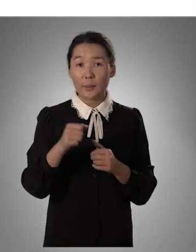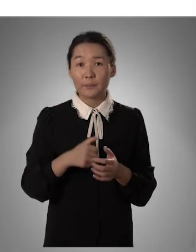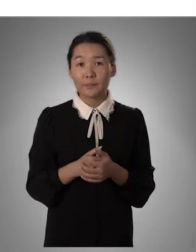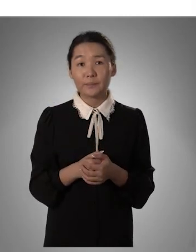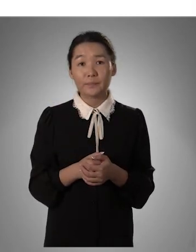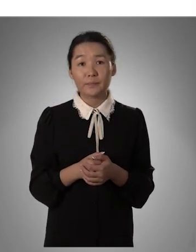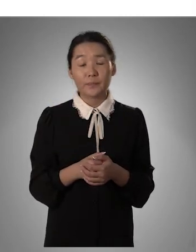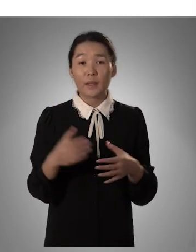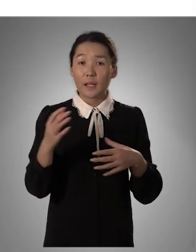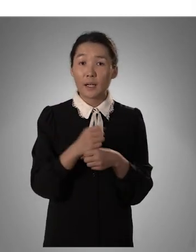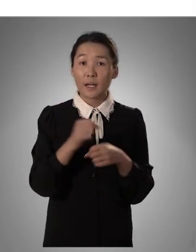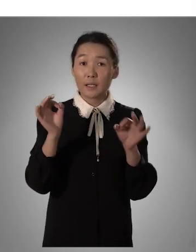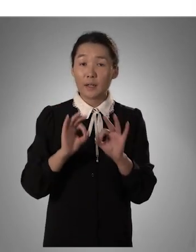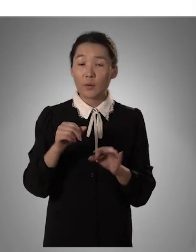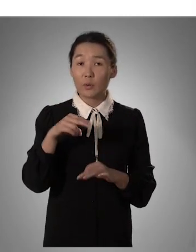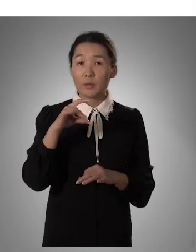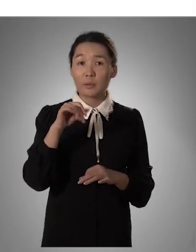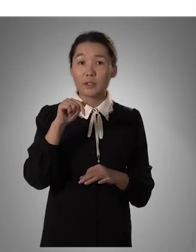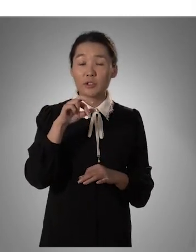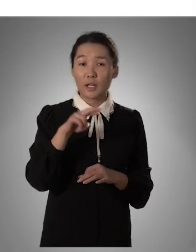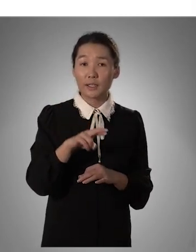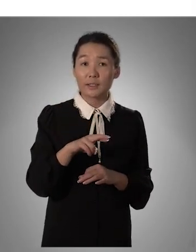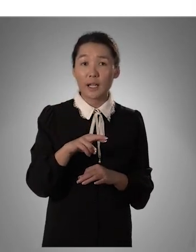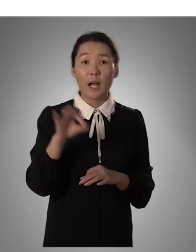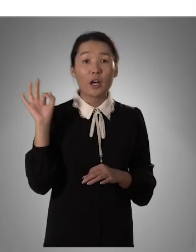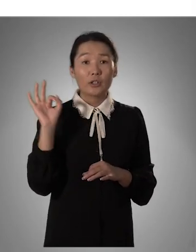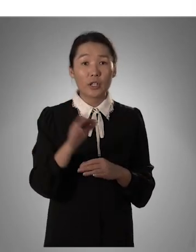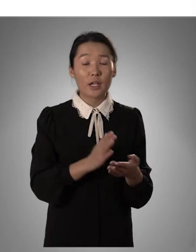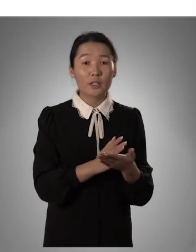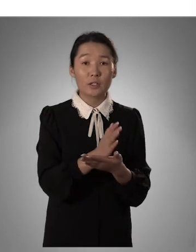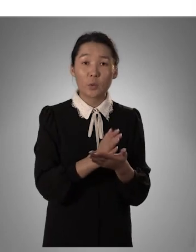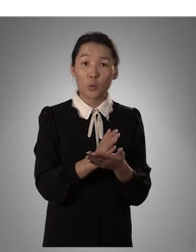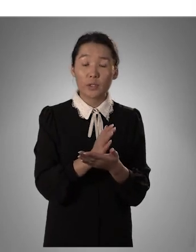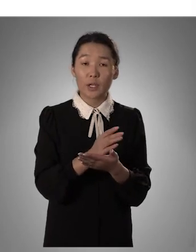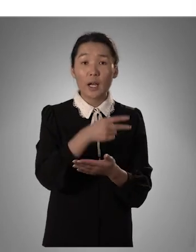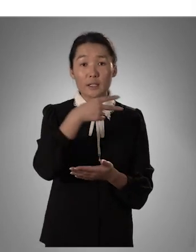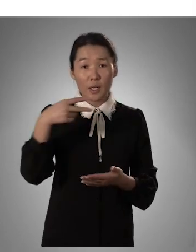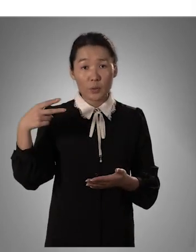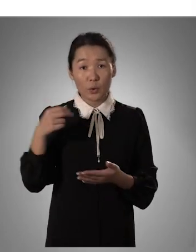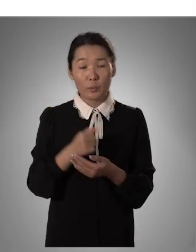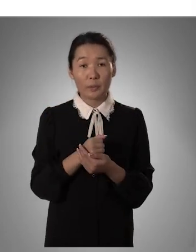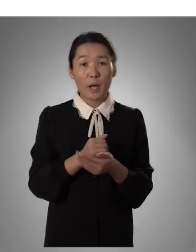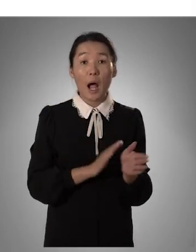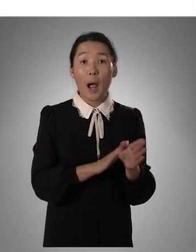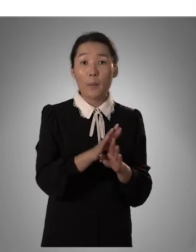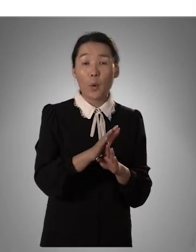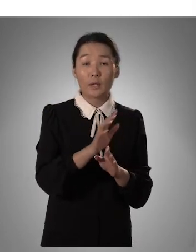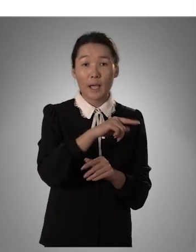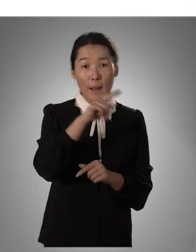краткая форма причастия чаще служит предложение сказуемым а полное определение